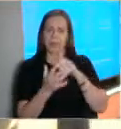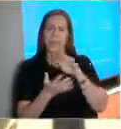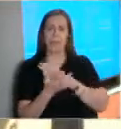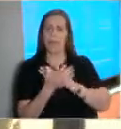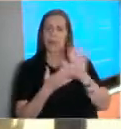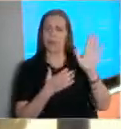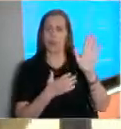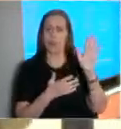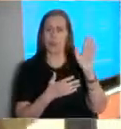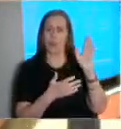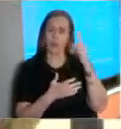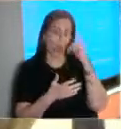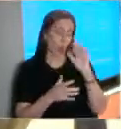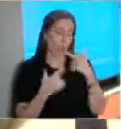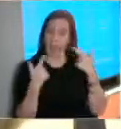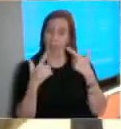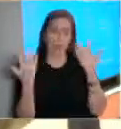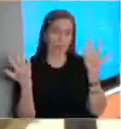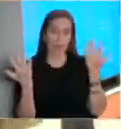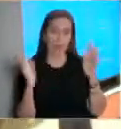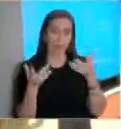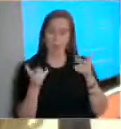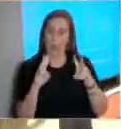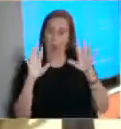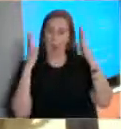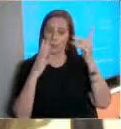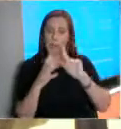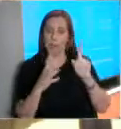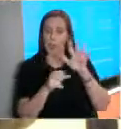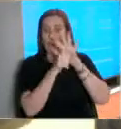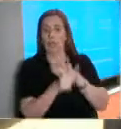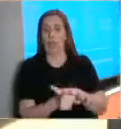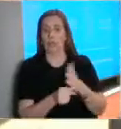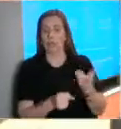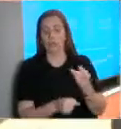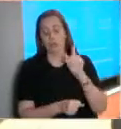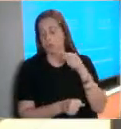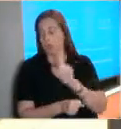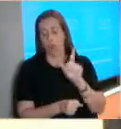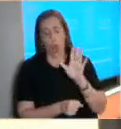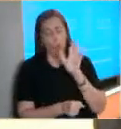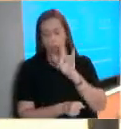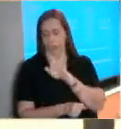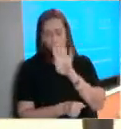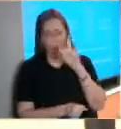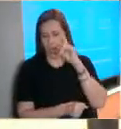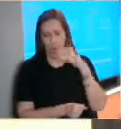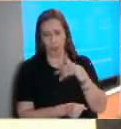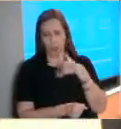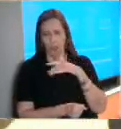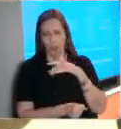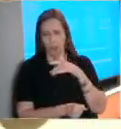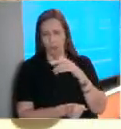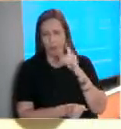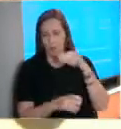פשוט, אתה יודע, אני לא יודע איך להסביר את זה, איך אפשר להעריץ את מי שמדכא אותך, אבל זה לא רק מופנה נגד ביבי, לפי דעתי הוא אחד